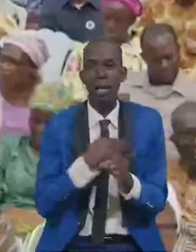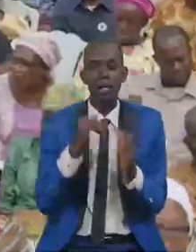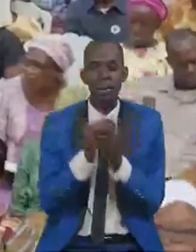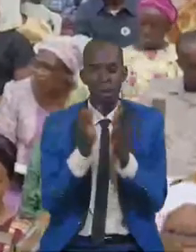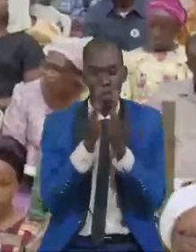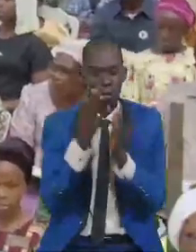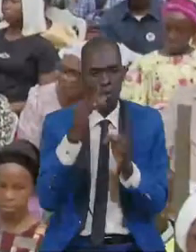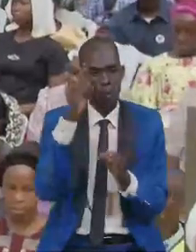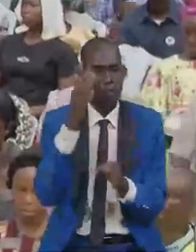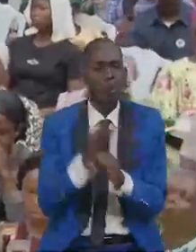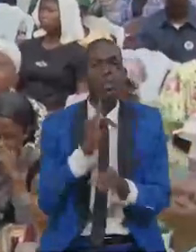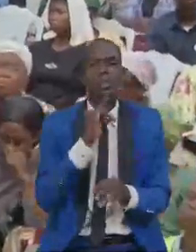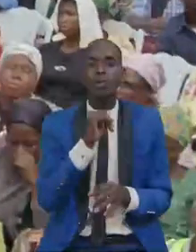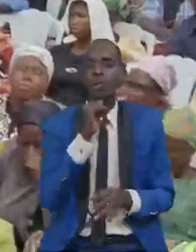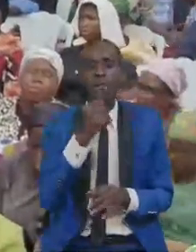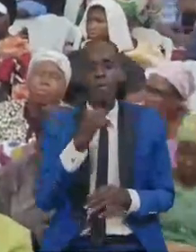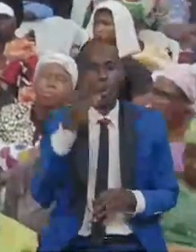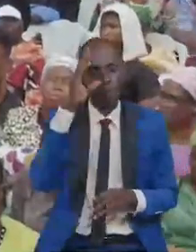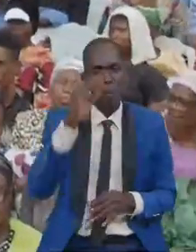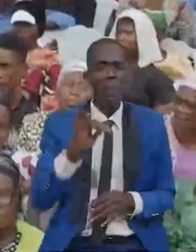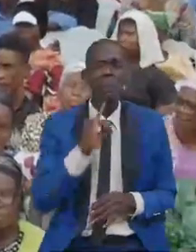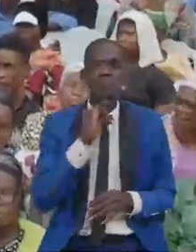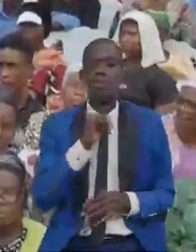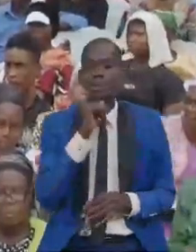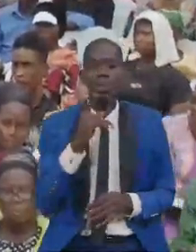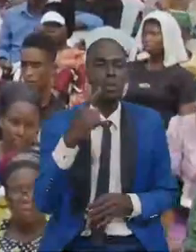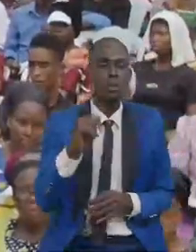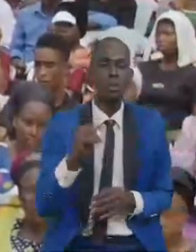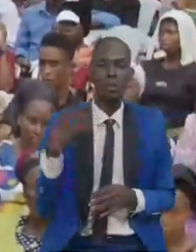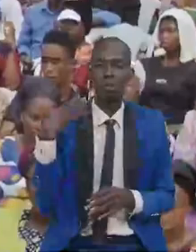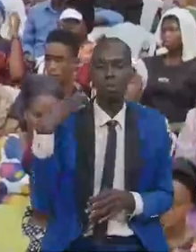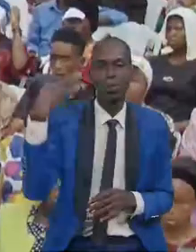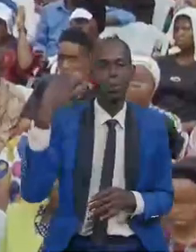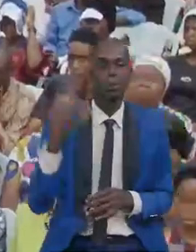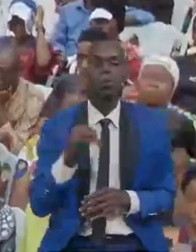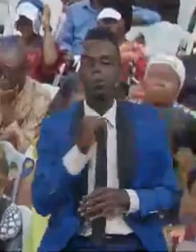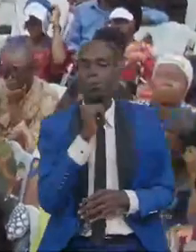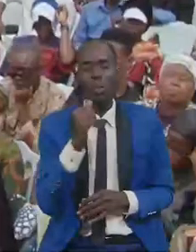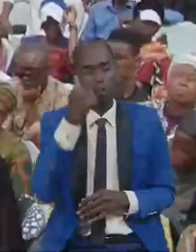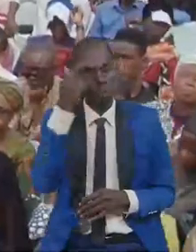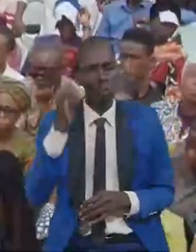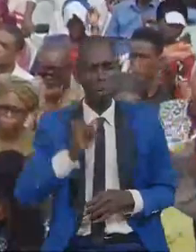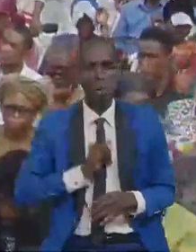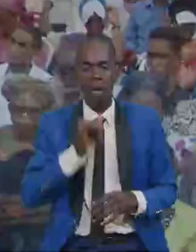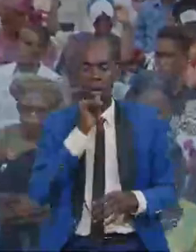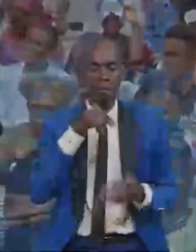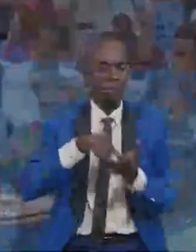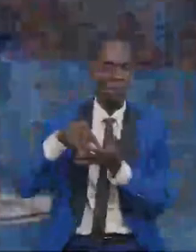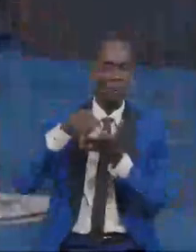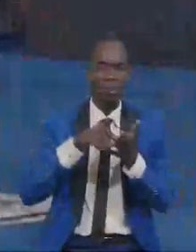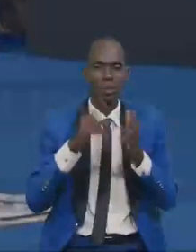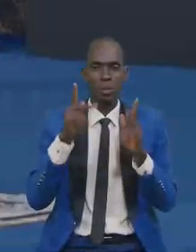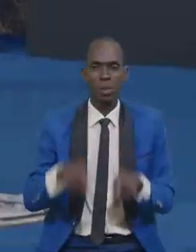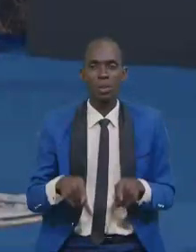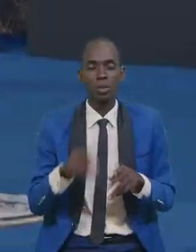foi, ce n'est pas l'homme, ce n'est pas son titre, ce n'est pas parce que je suis tel